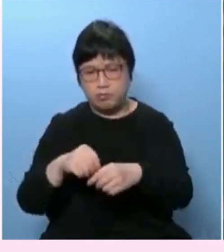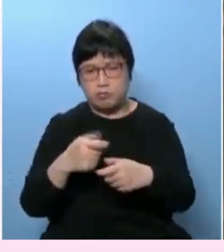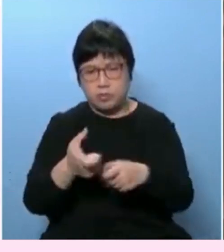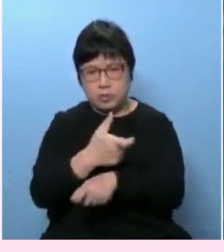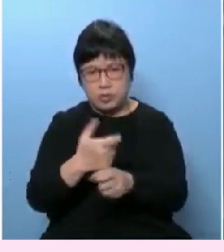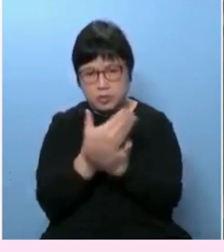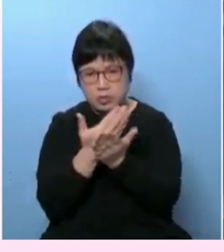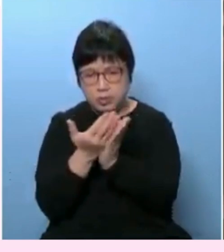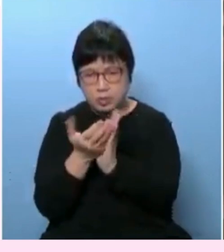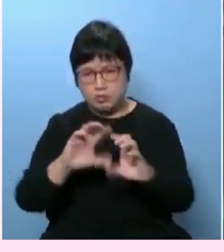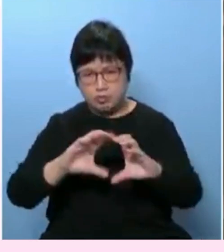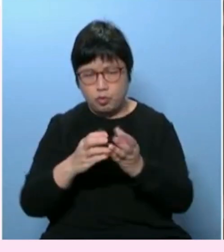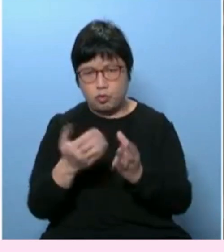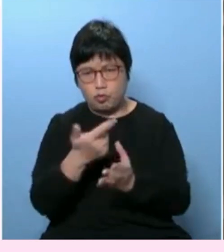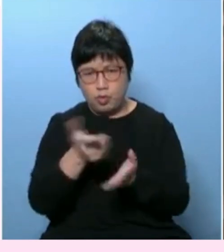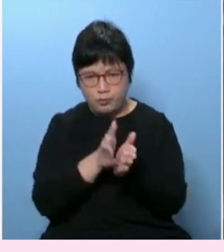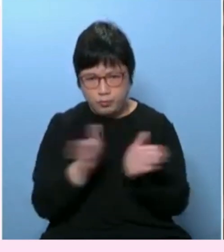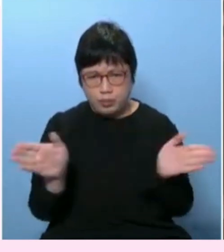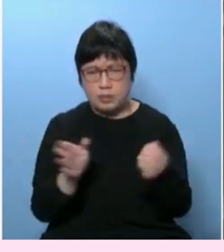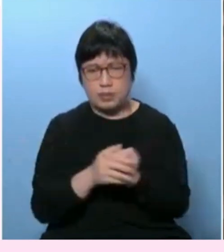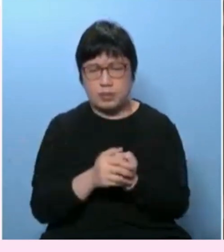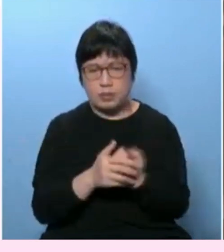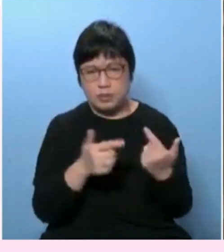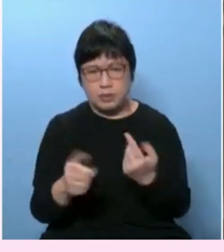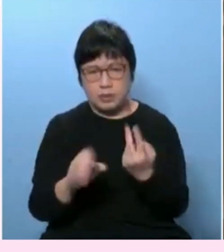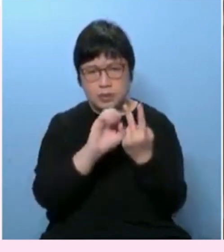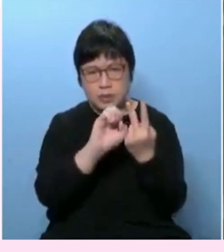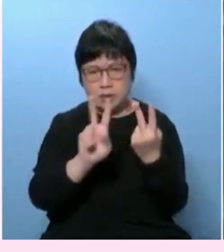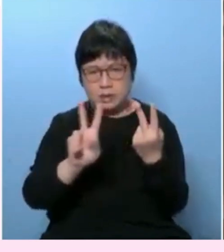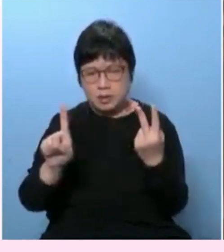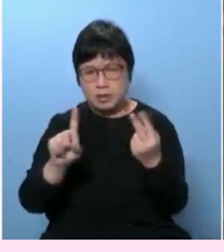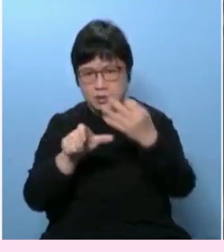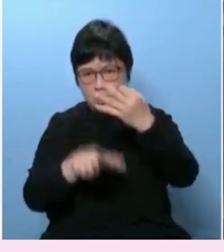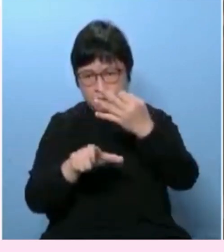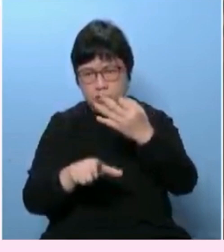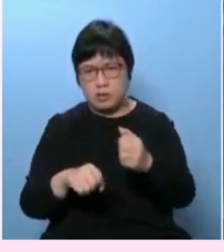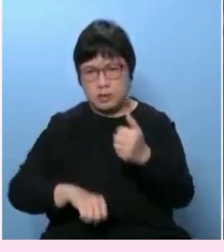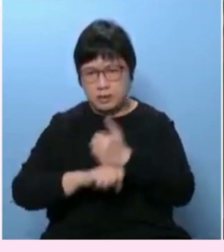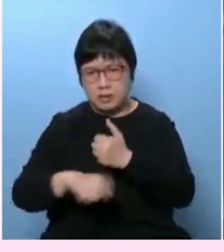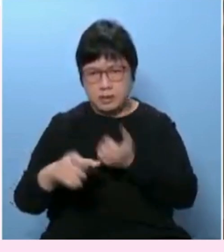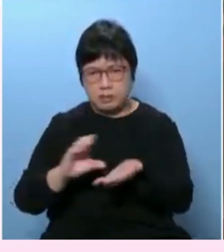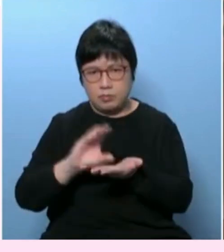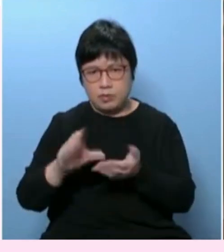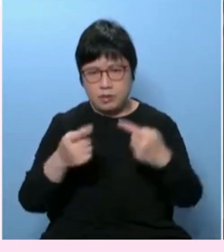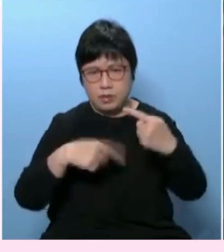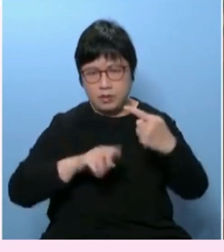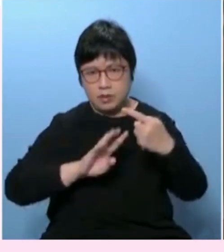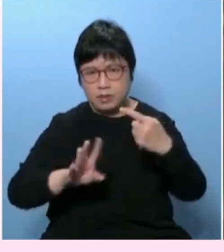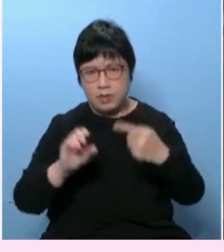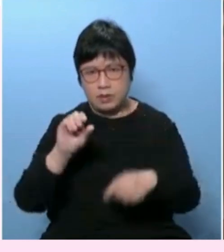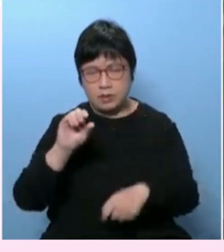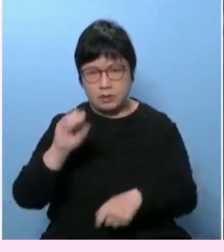組，範圍廣泛。直至2021年的3月中，基金已經發放了超過1400億元的資